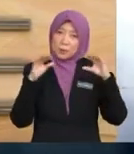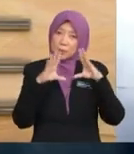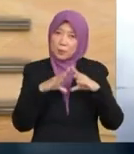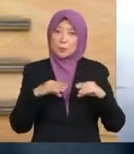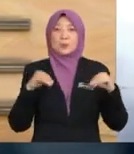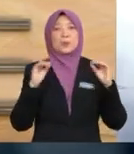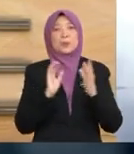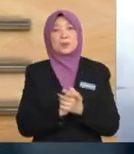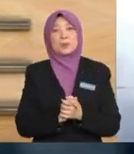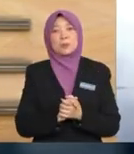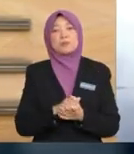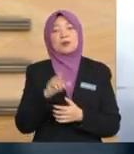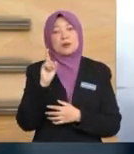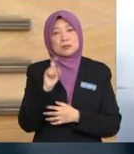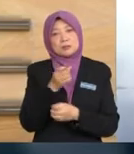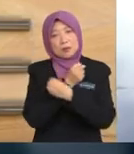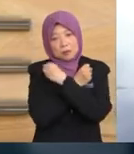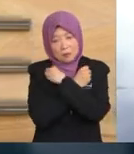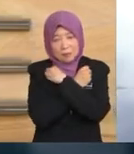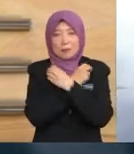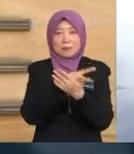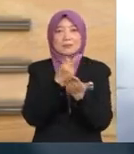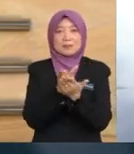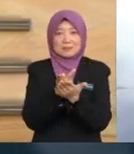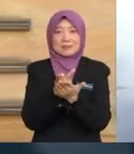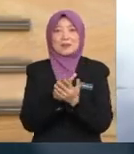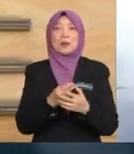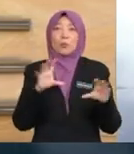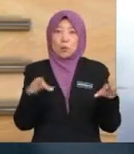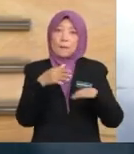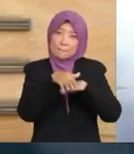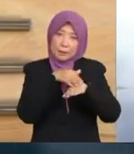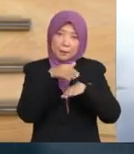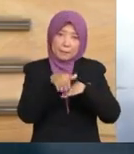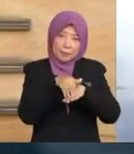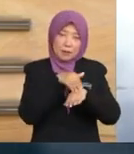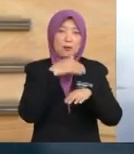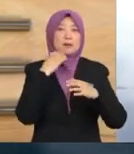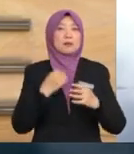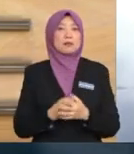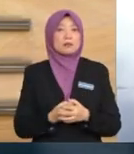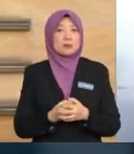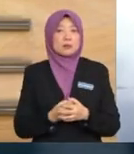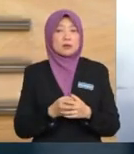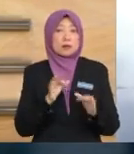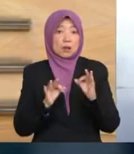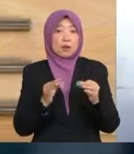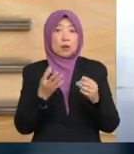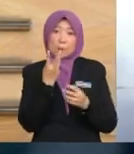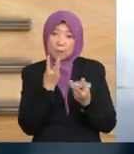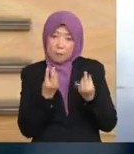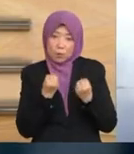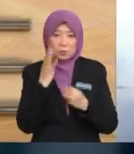kena jiwa penyayang. Jiwa penyayang. Maklumlah kek ni sensitif ya. Betul. Nak cantik kenalah berhati-hati.